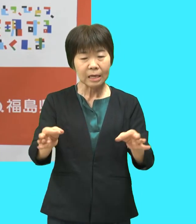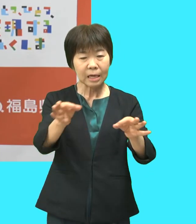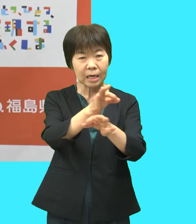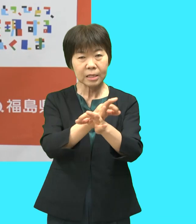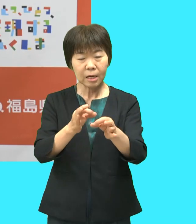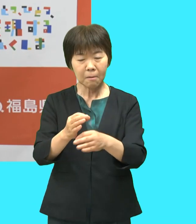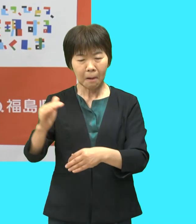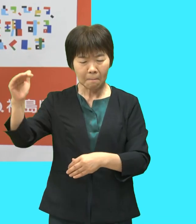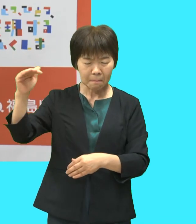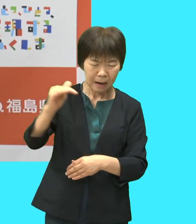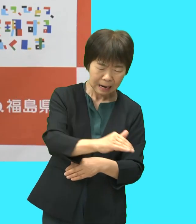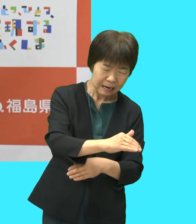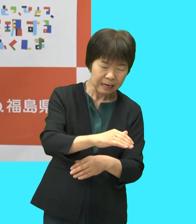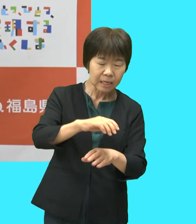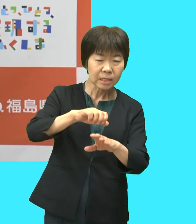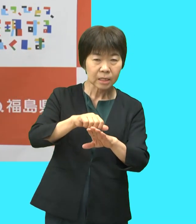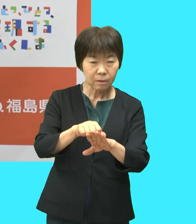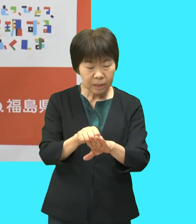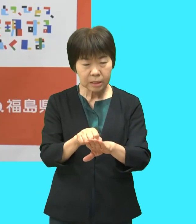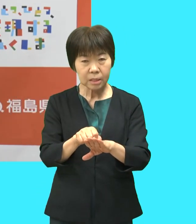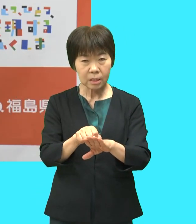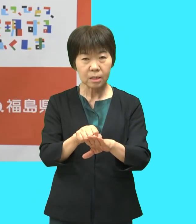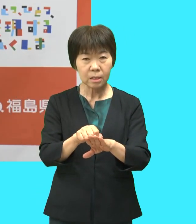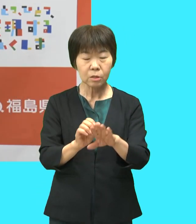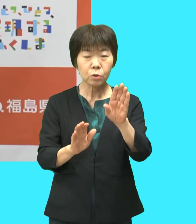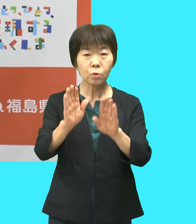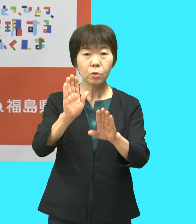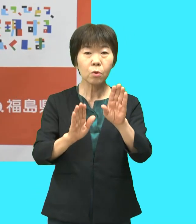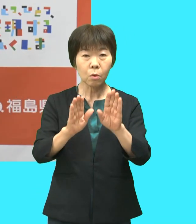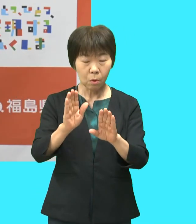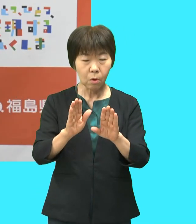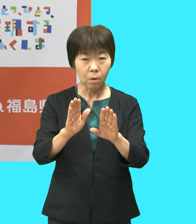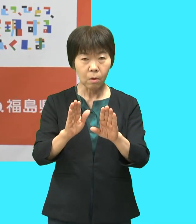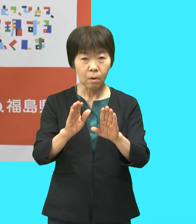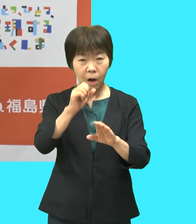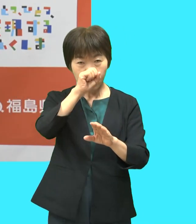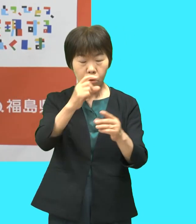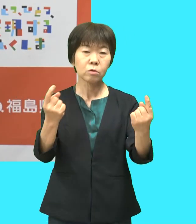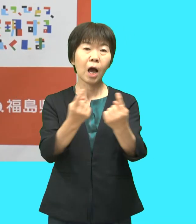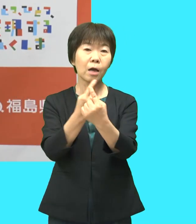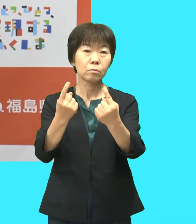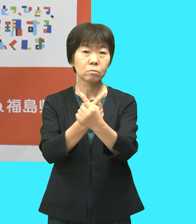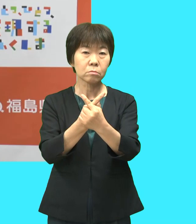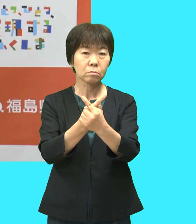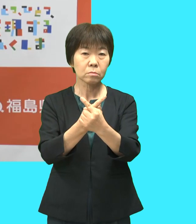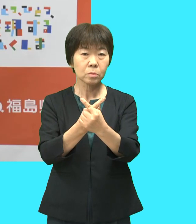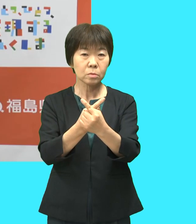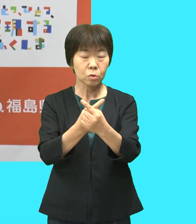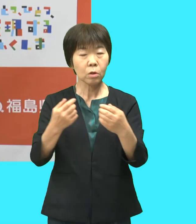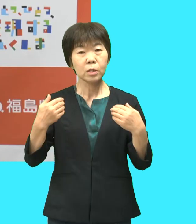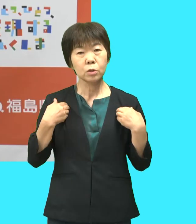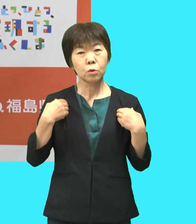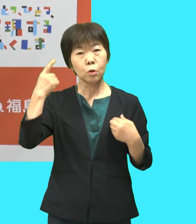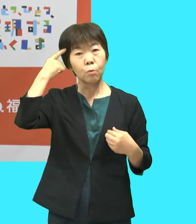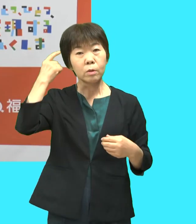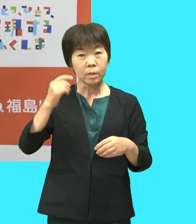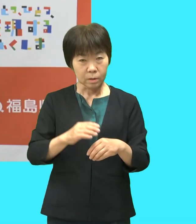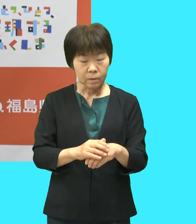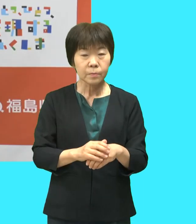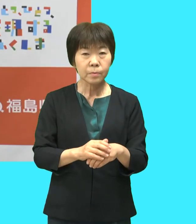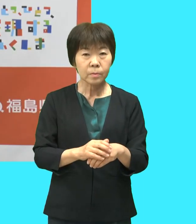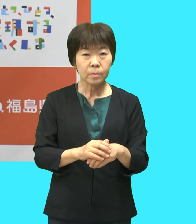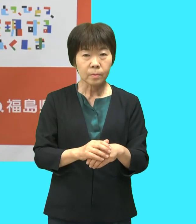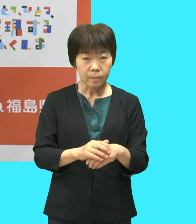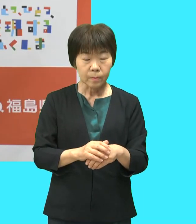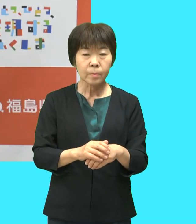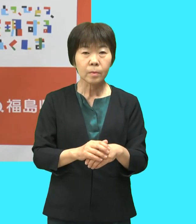しい状況にある経済社会の状況を改善していくこと、これが求められていると思います。その